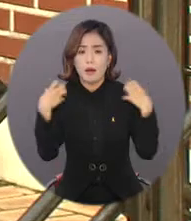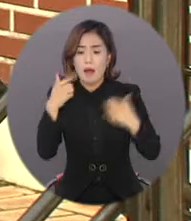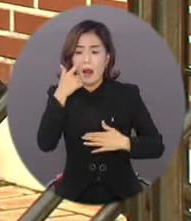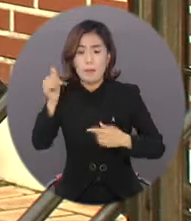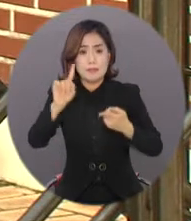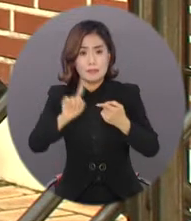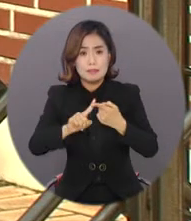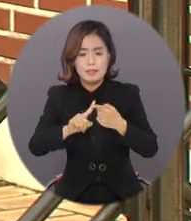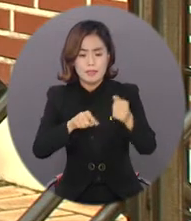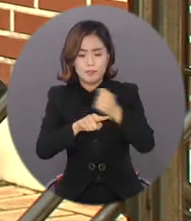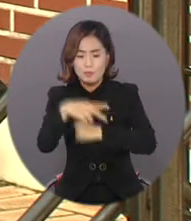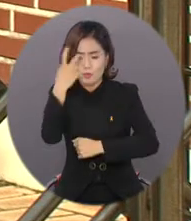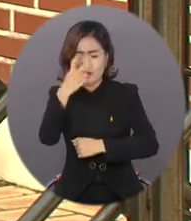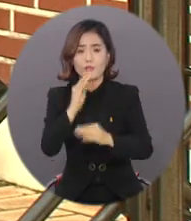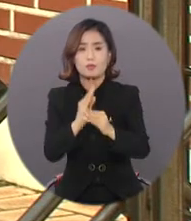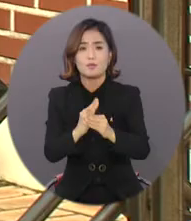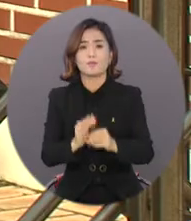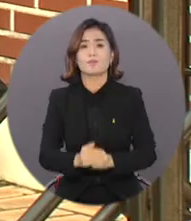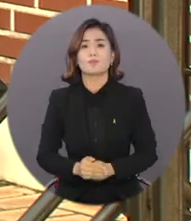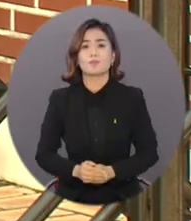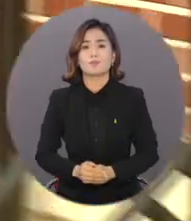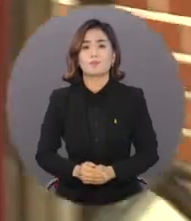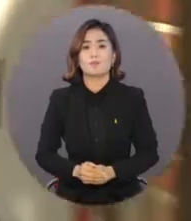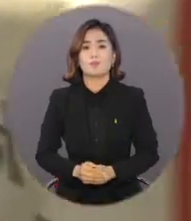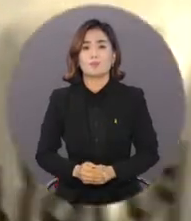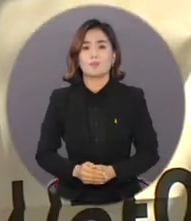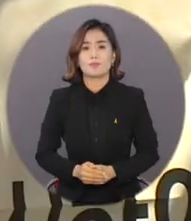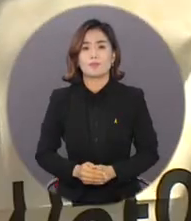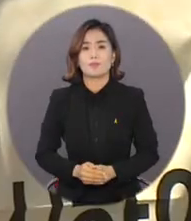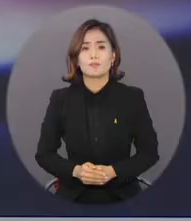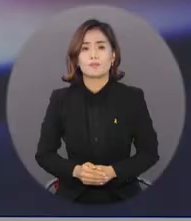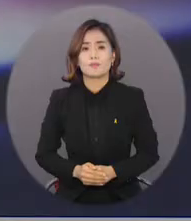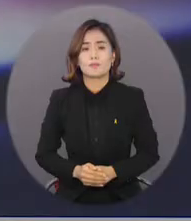아버지에 대한 심층 역학조사를 진행하고 있습니다.